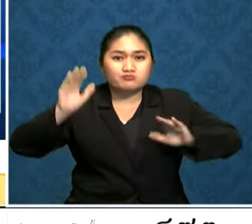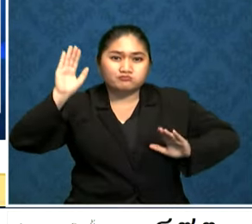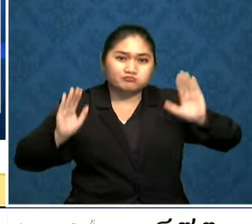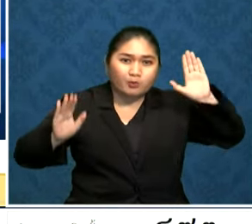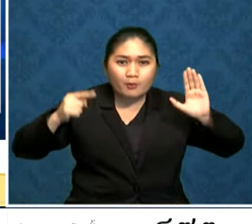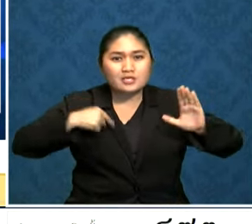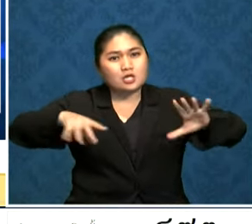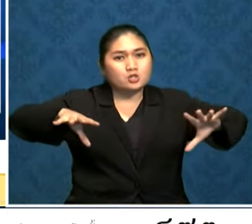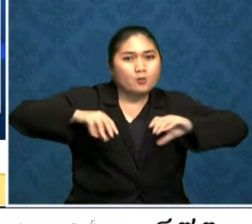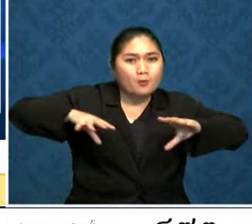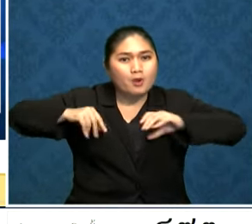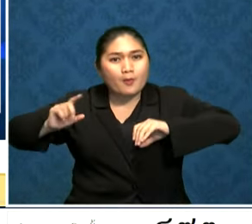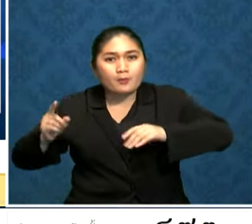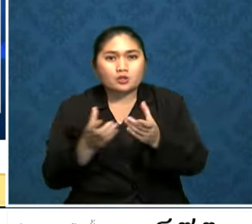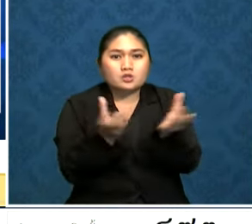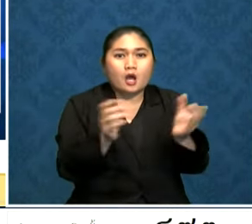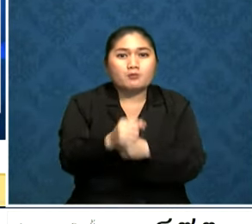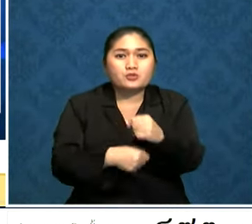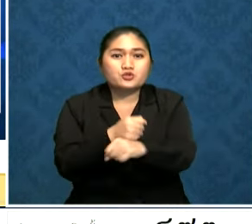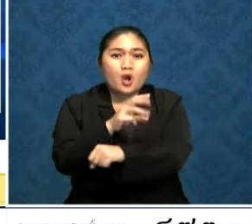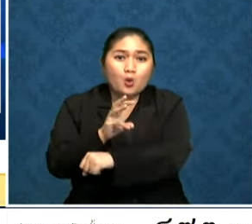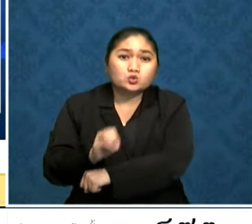ว่าจะเห็นชอบ KristinMS 60 หอ amen